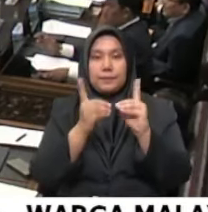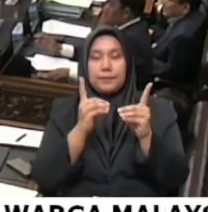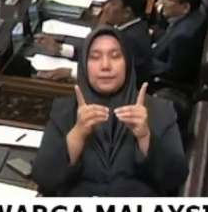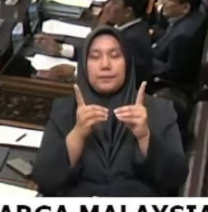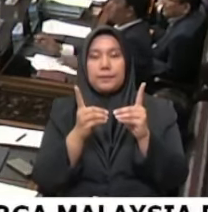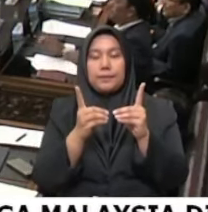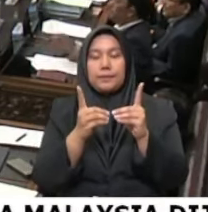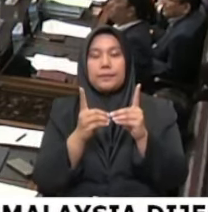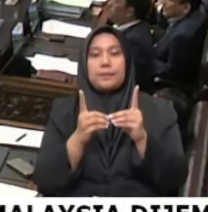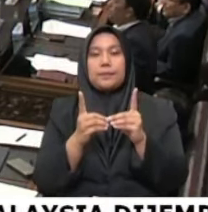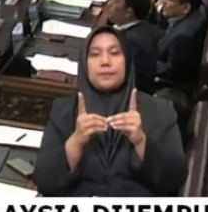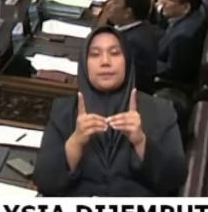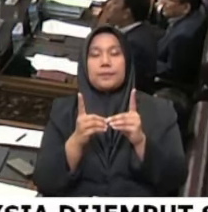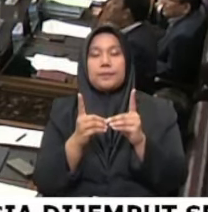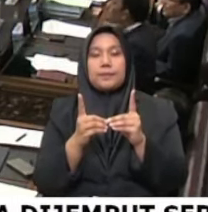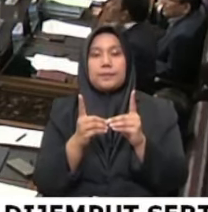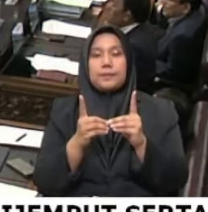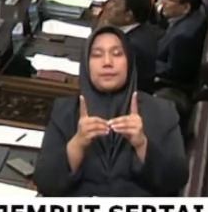Pendigitalan,